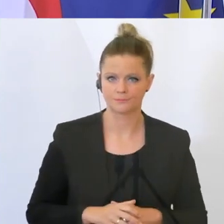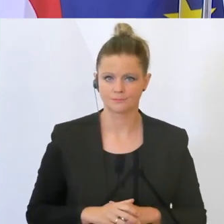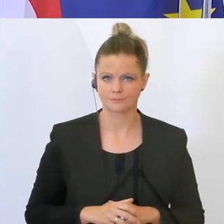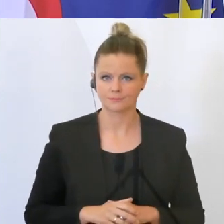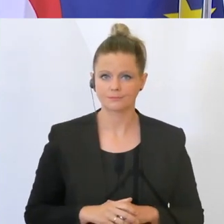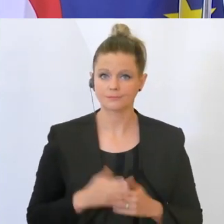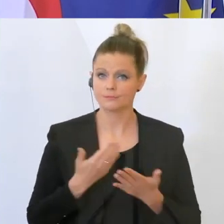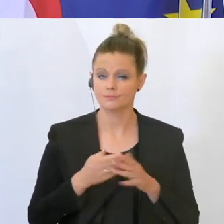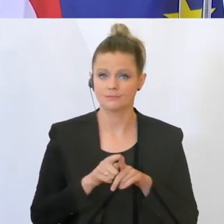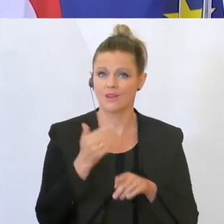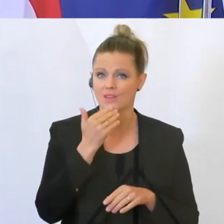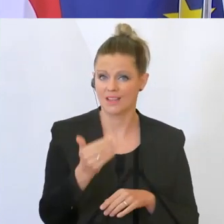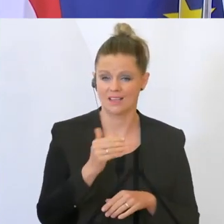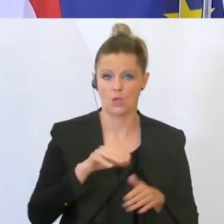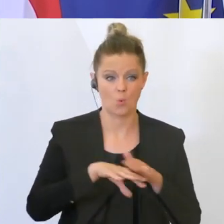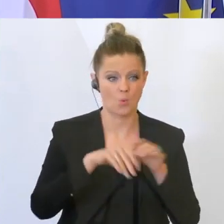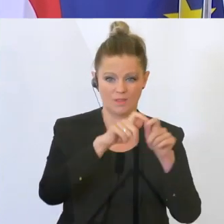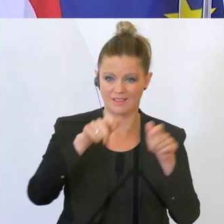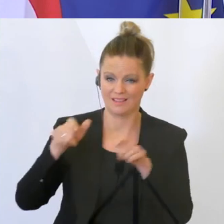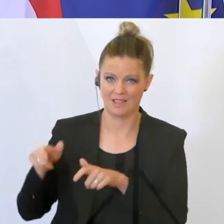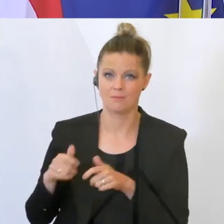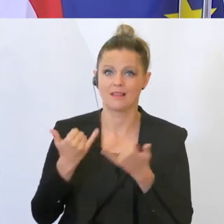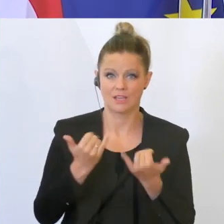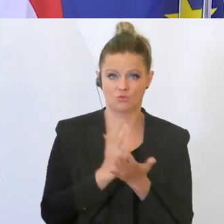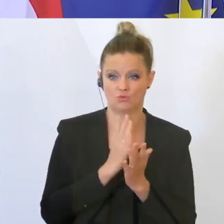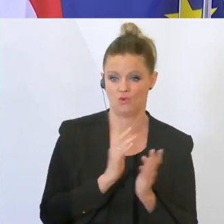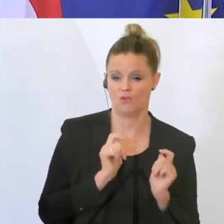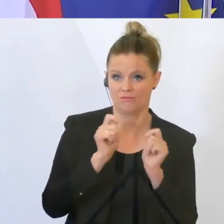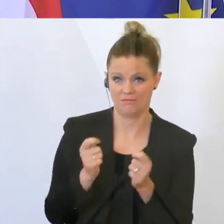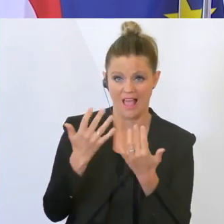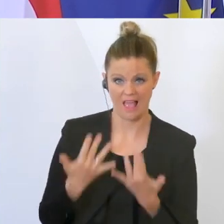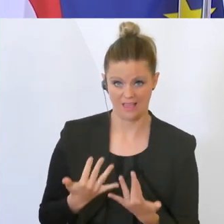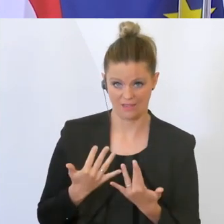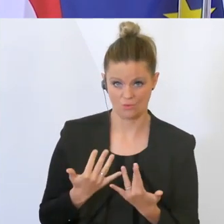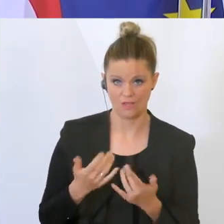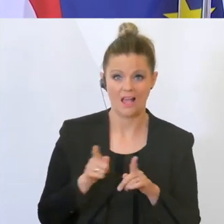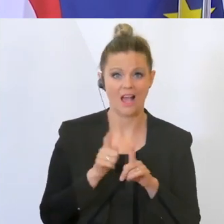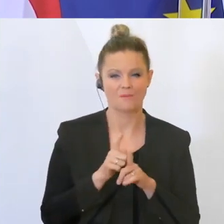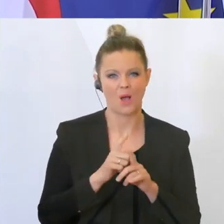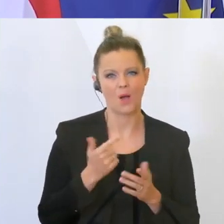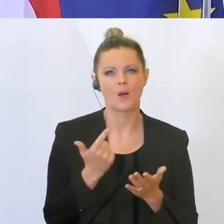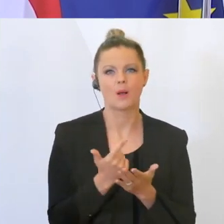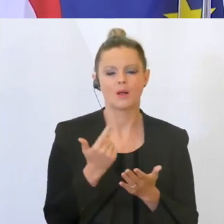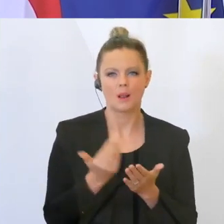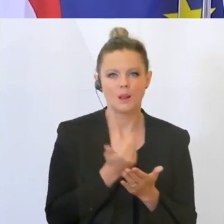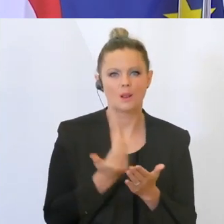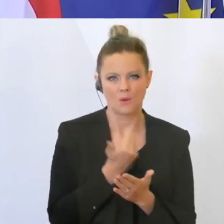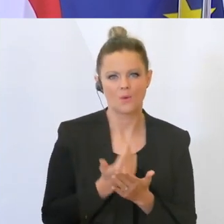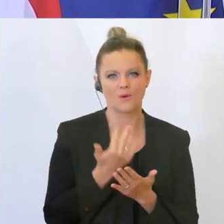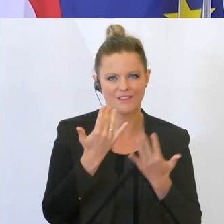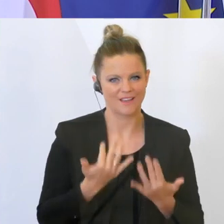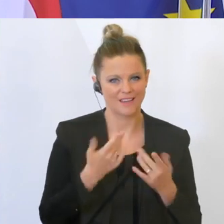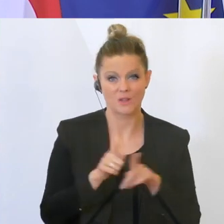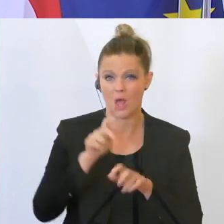Dementsprechend danke auch an alle Unternehmen, die die Abrechnungen eingereicht haben, aber auch die Lohnverrechnerinnen und Lohnverrechner sowie